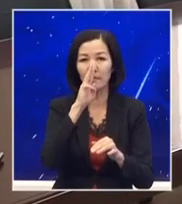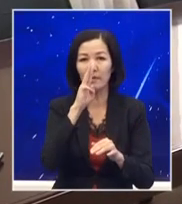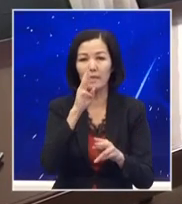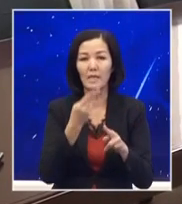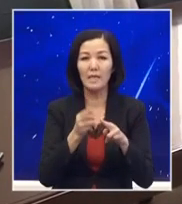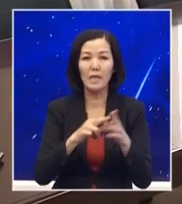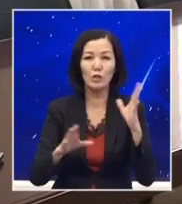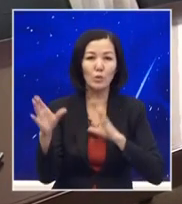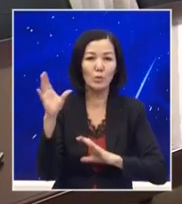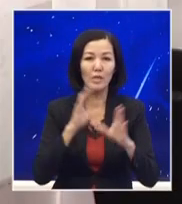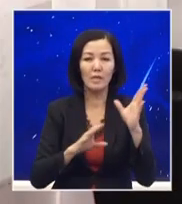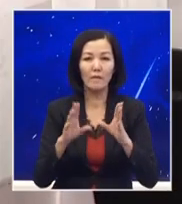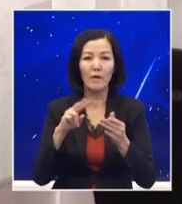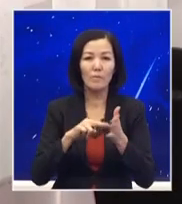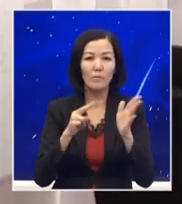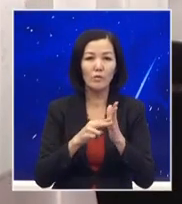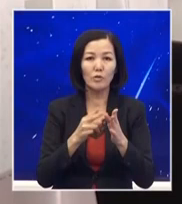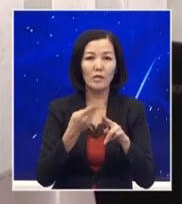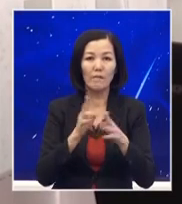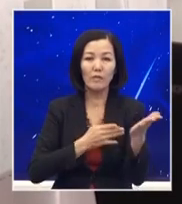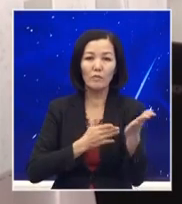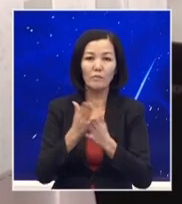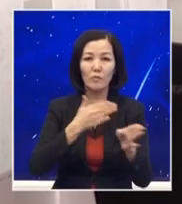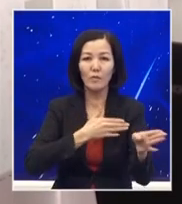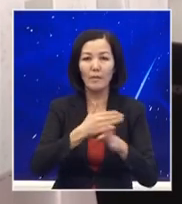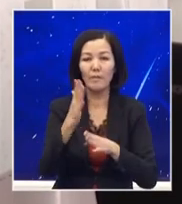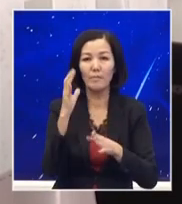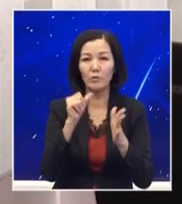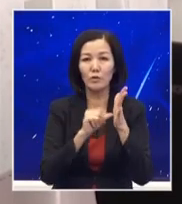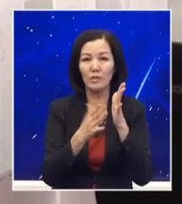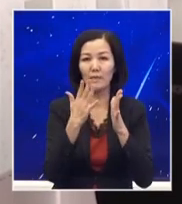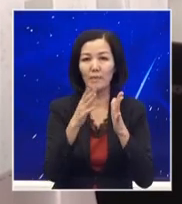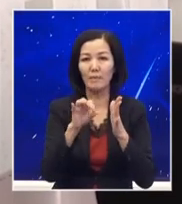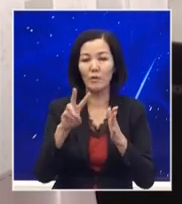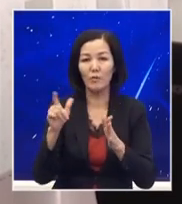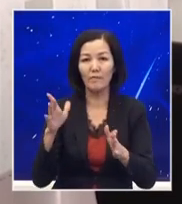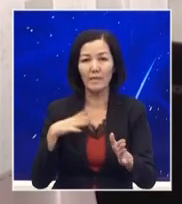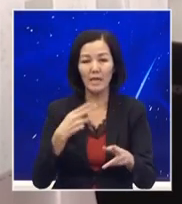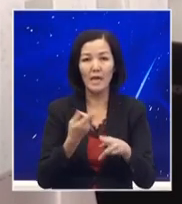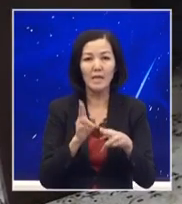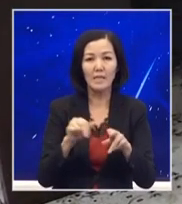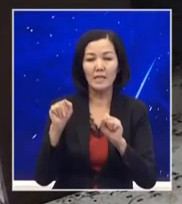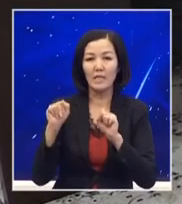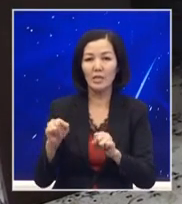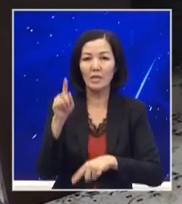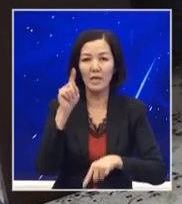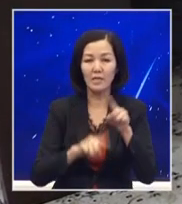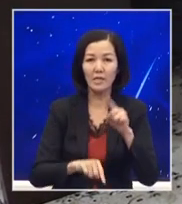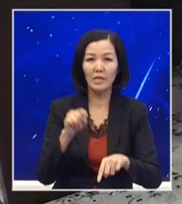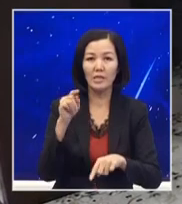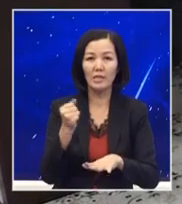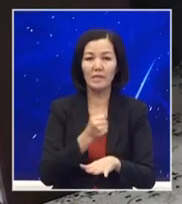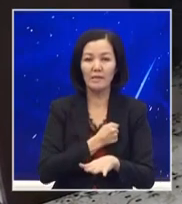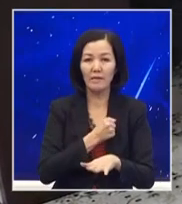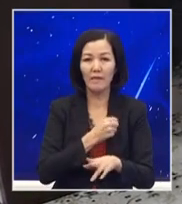для студентов из бюджета в эту сферу направлено 685 миллионов тенге. Для защитников Отечества, в